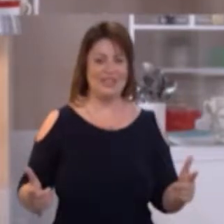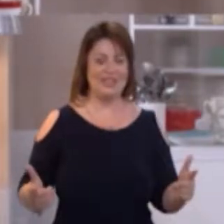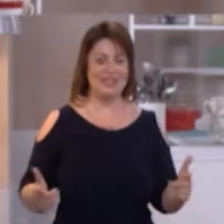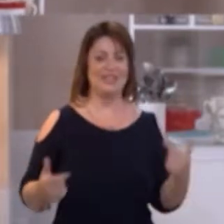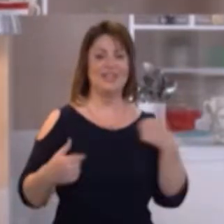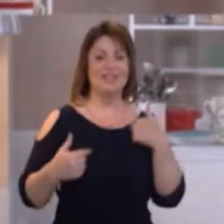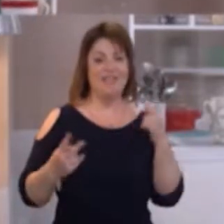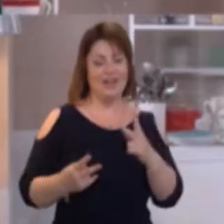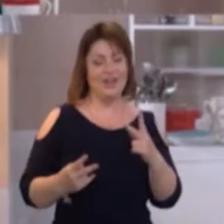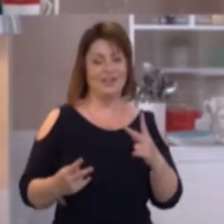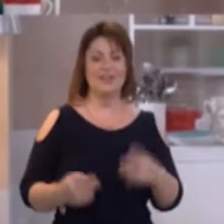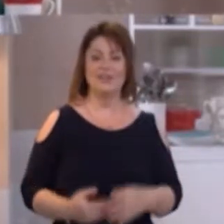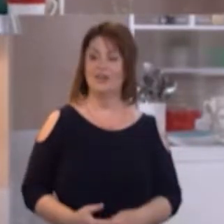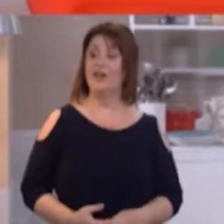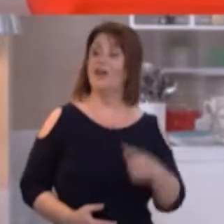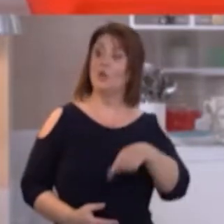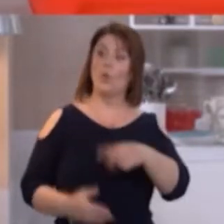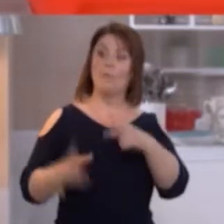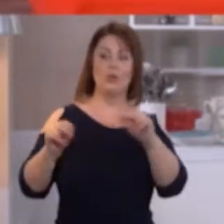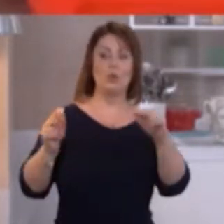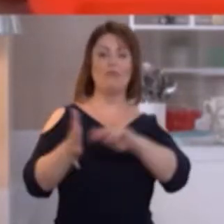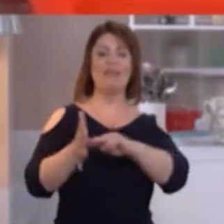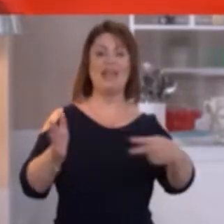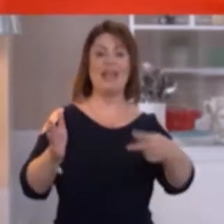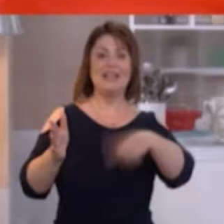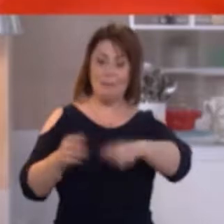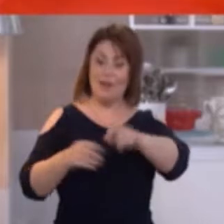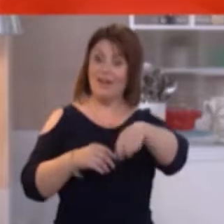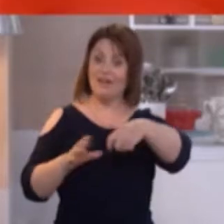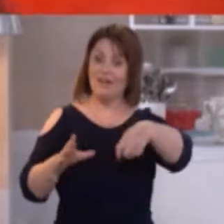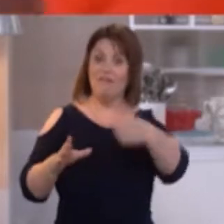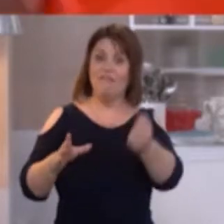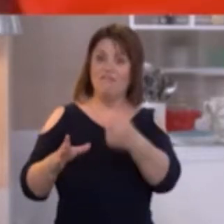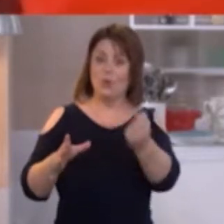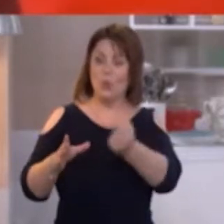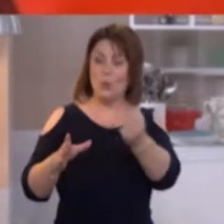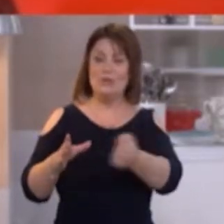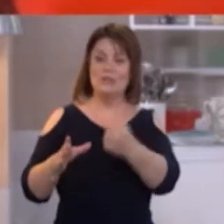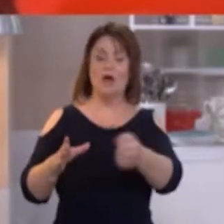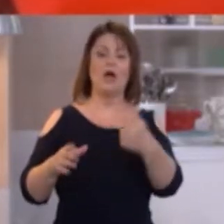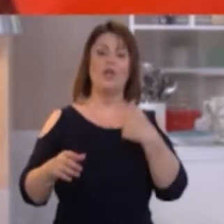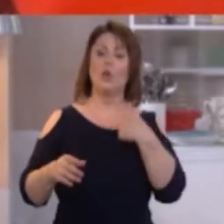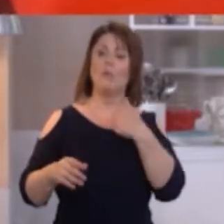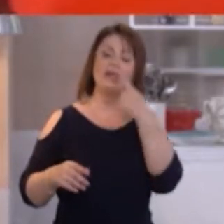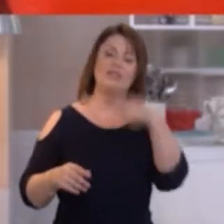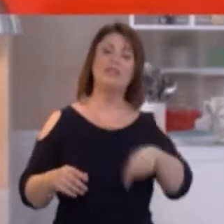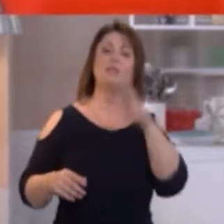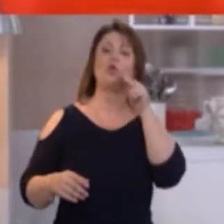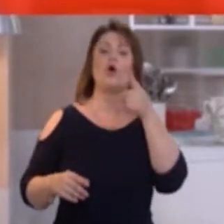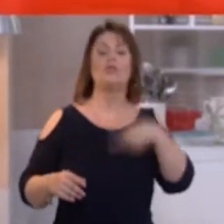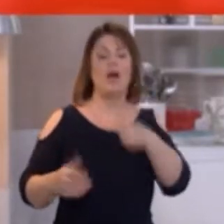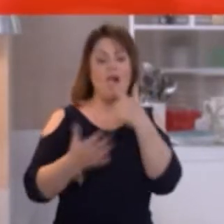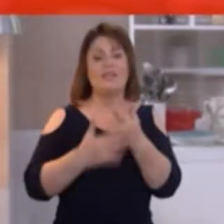lei, sudo io. Ho imparato la nuova tecnica della frusta, ragazzi. Una donna da sposare sarò alla fine di